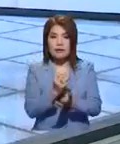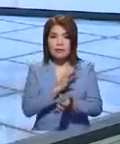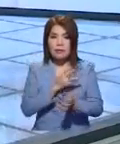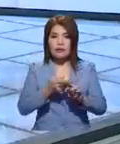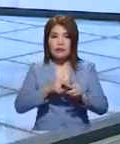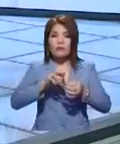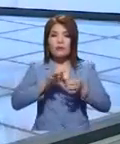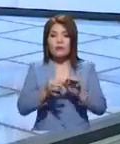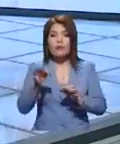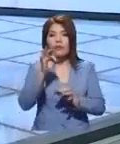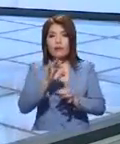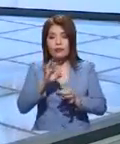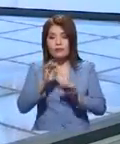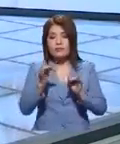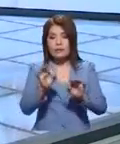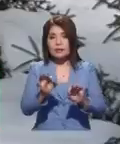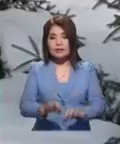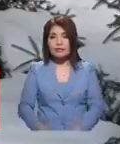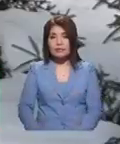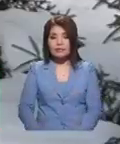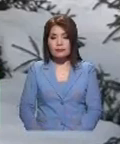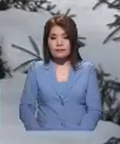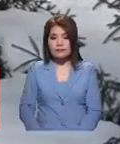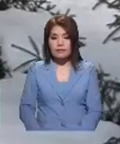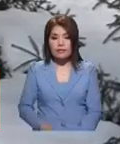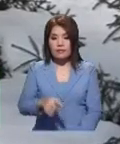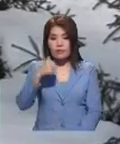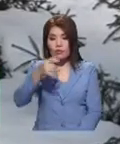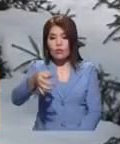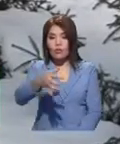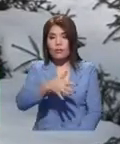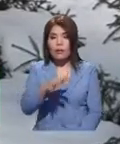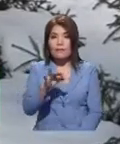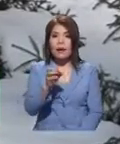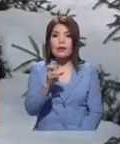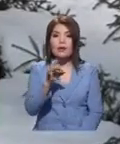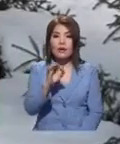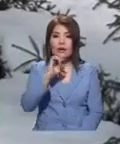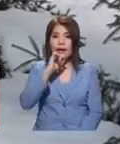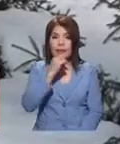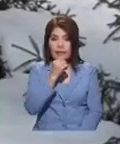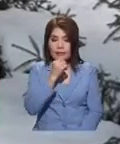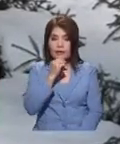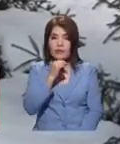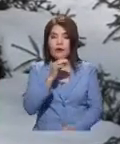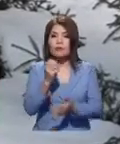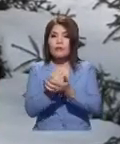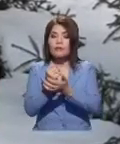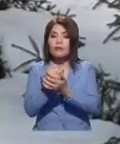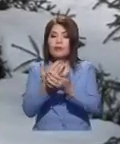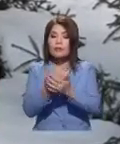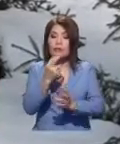толағай табыстары туралы тілшілер баяндайды. Биыл облыстың макроэкономикалық көрсеткіштері оң нәтиже көрсетті. Мәселен,